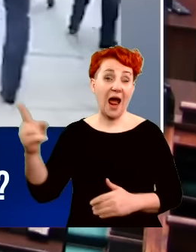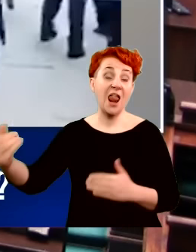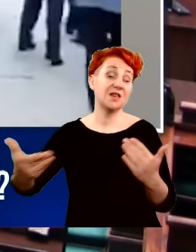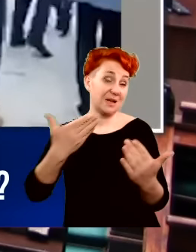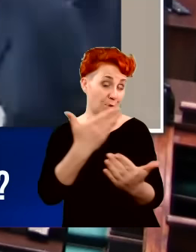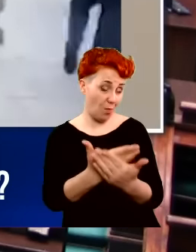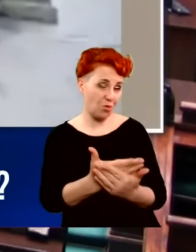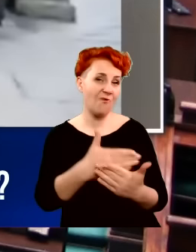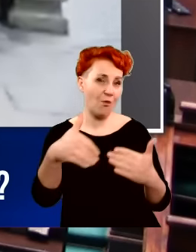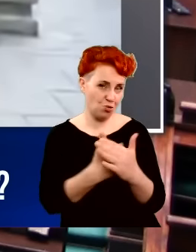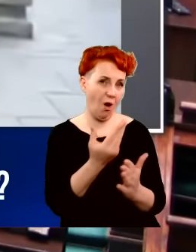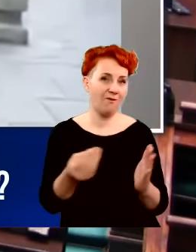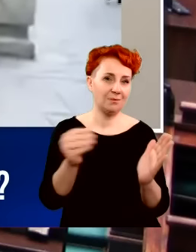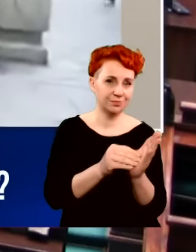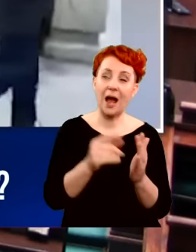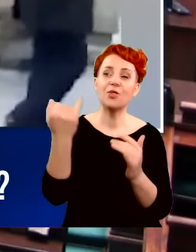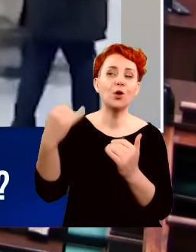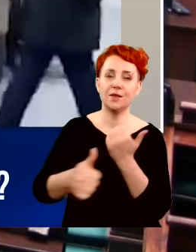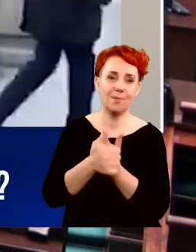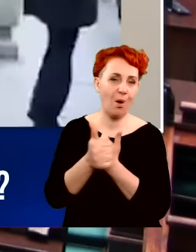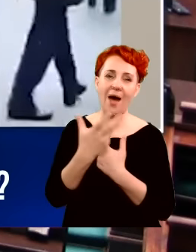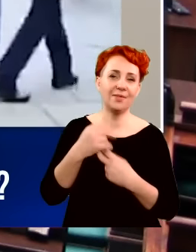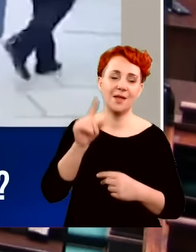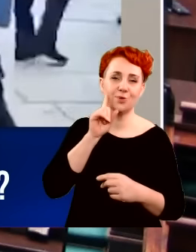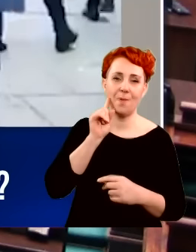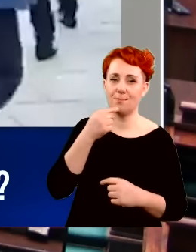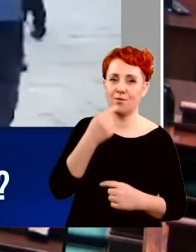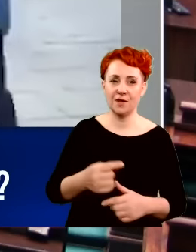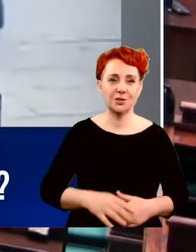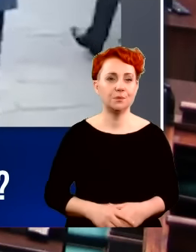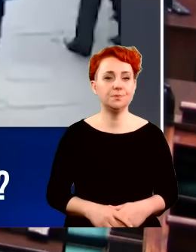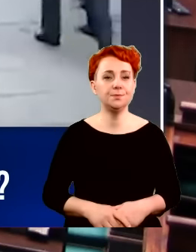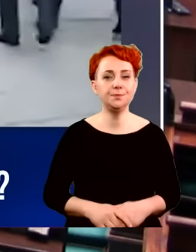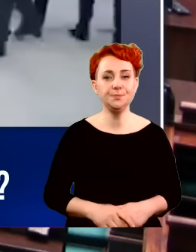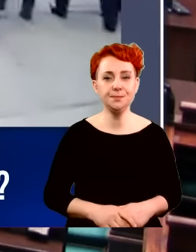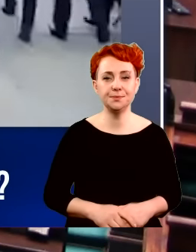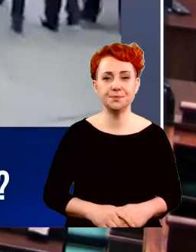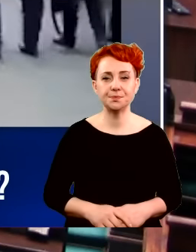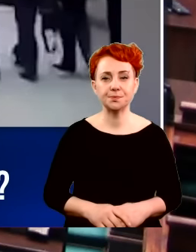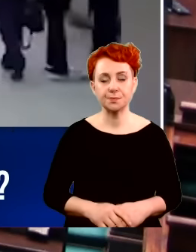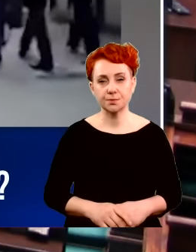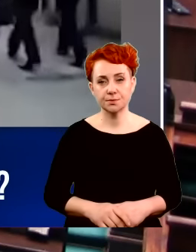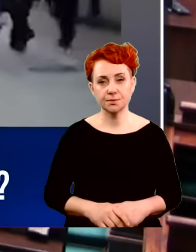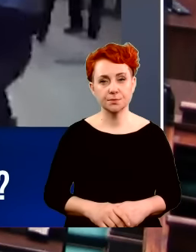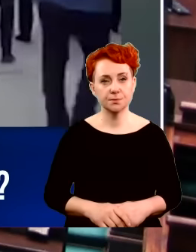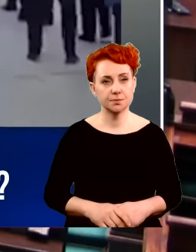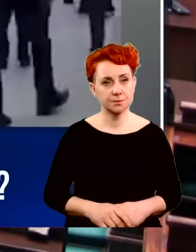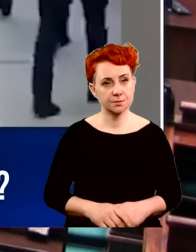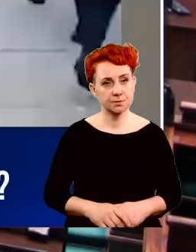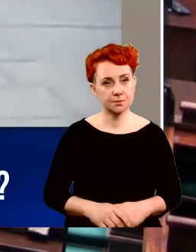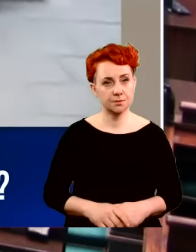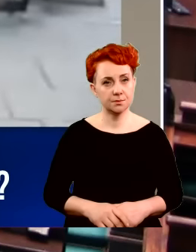prawda ale z zupełnie innych powodów nie te które pan przypisał ale czy w ogóle ja podałam